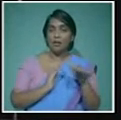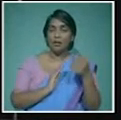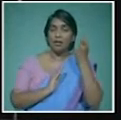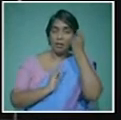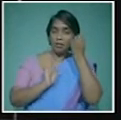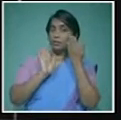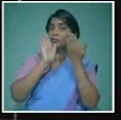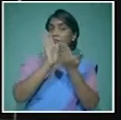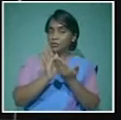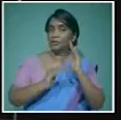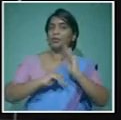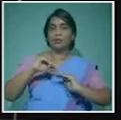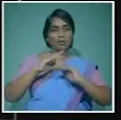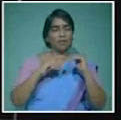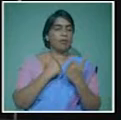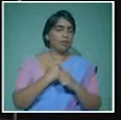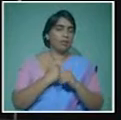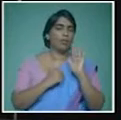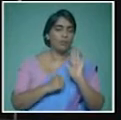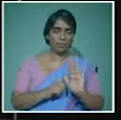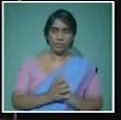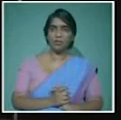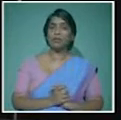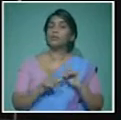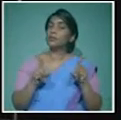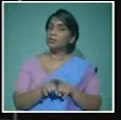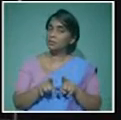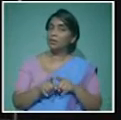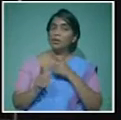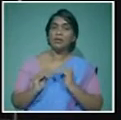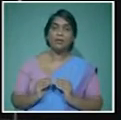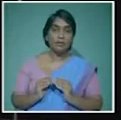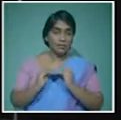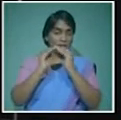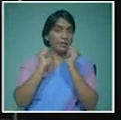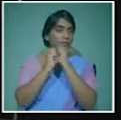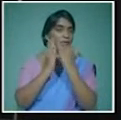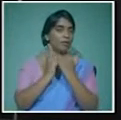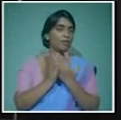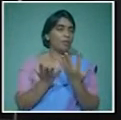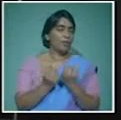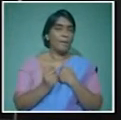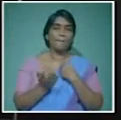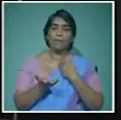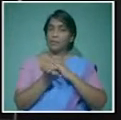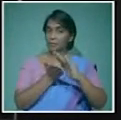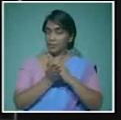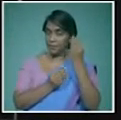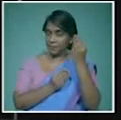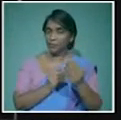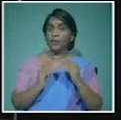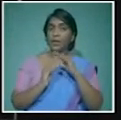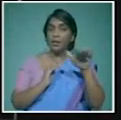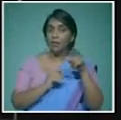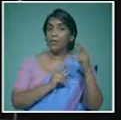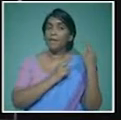යෝජනාව ඉදිරිපත් වීමේ ක්‍රමවේදයක් සකස් කළ යුතු වෙනවා. ඒ වගේම එම සංවර්ධන කටයුතු වලට අවශ්‍ය ප්‍රතිපාදන ලබා දීමේදී